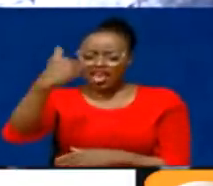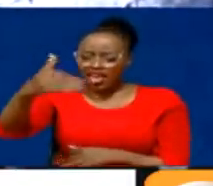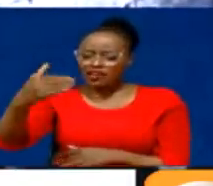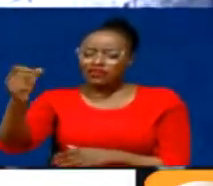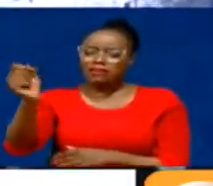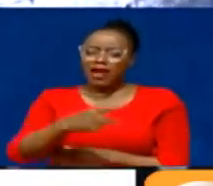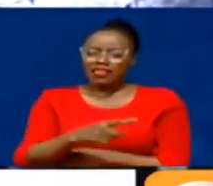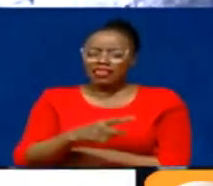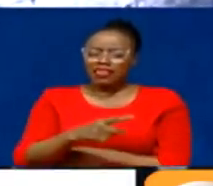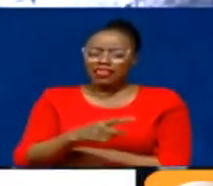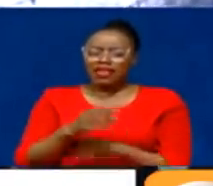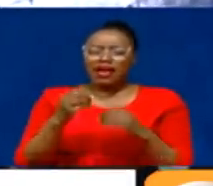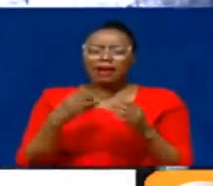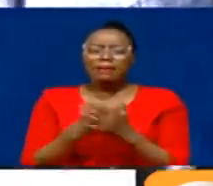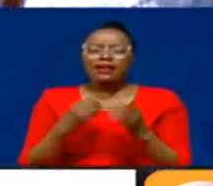mwezi